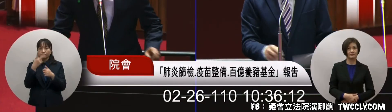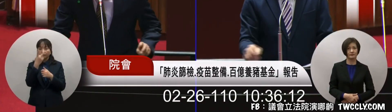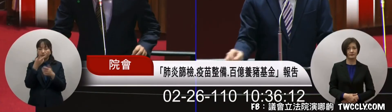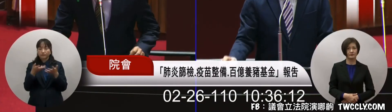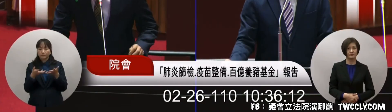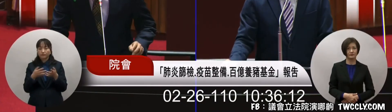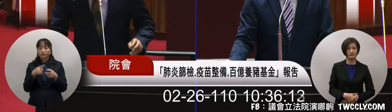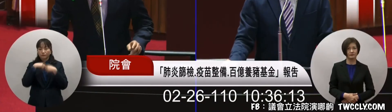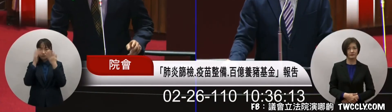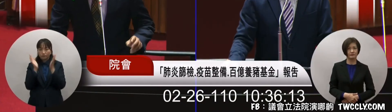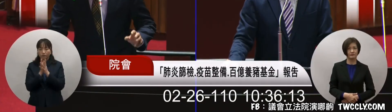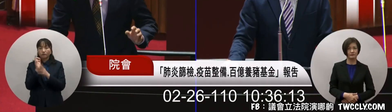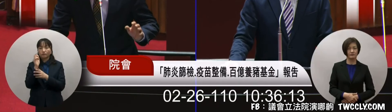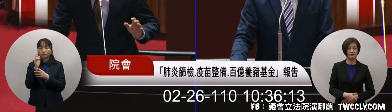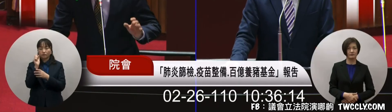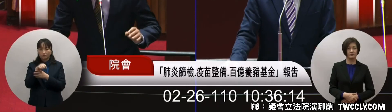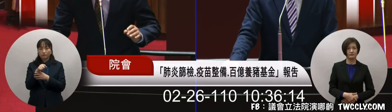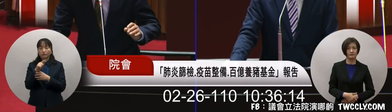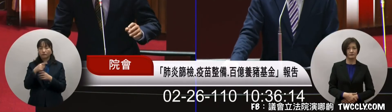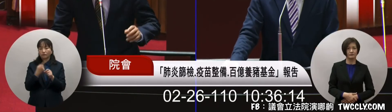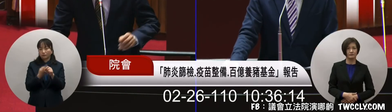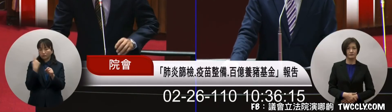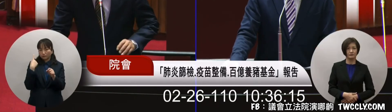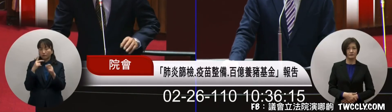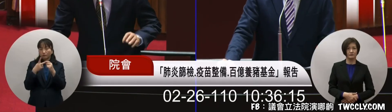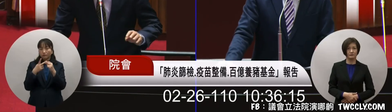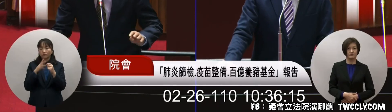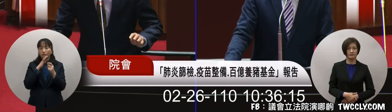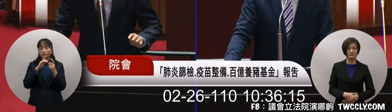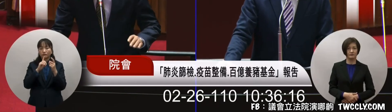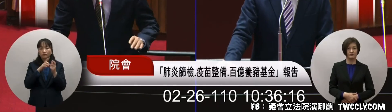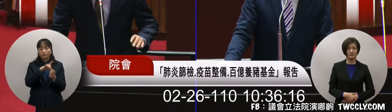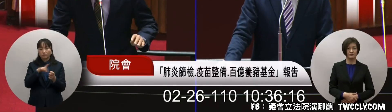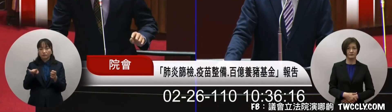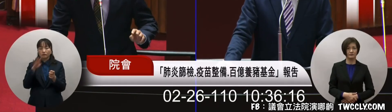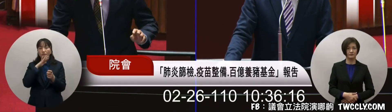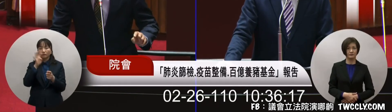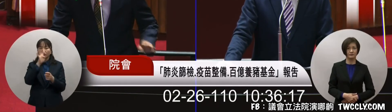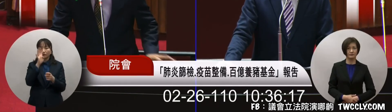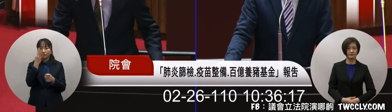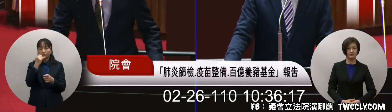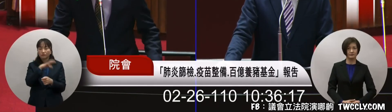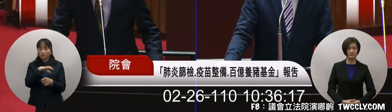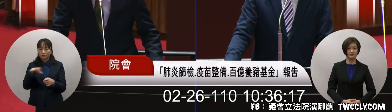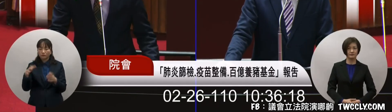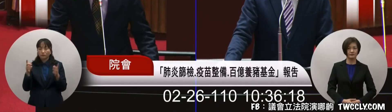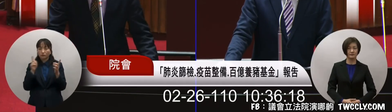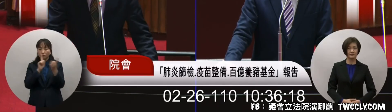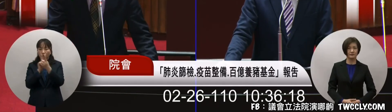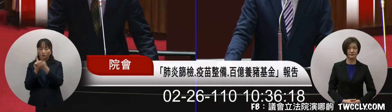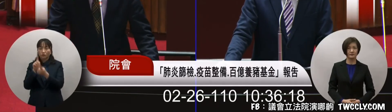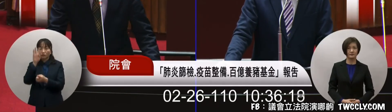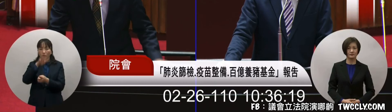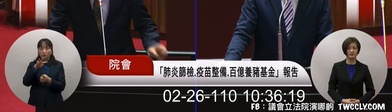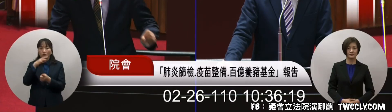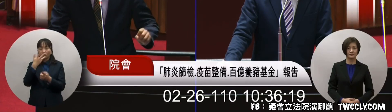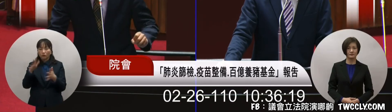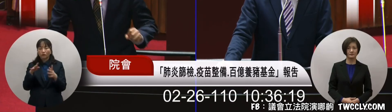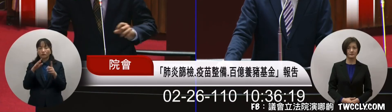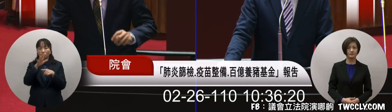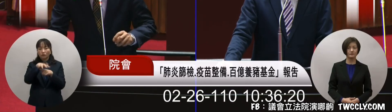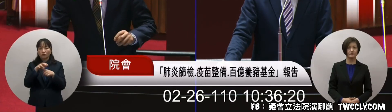我完全同意。第一个，因为在去年跟所有的40几场有超过3000多个养猪的农民，他们是